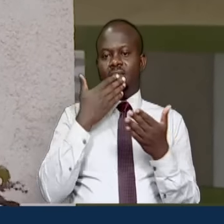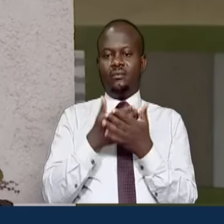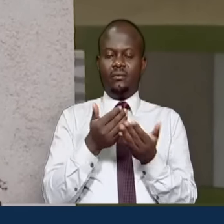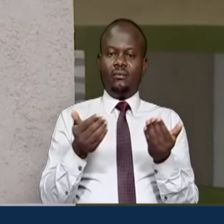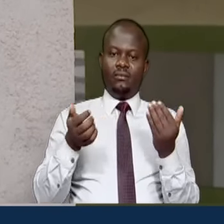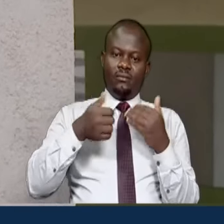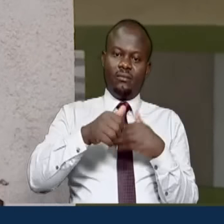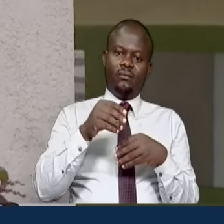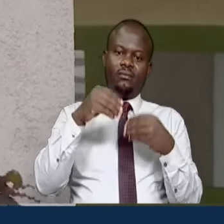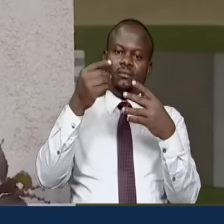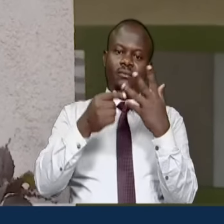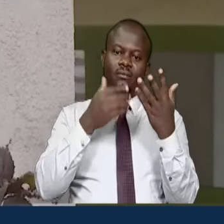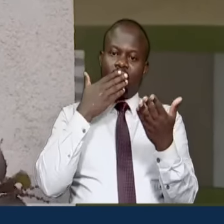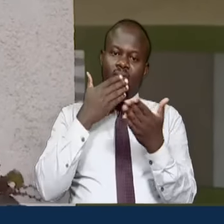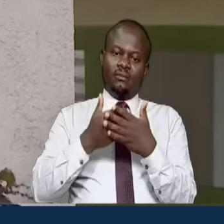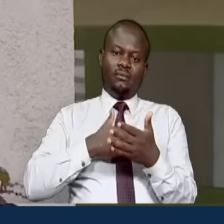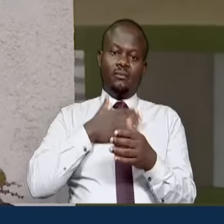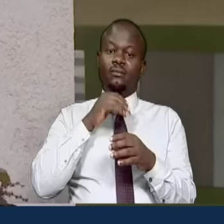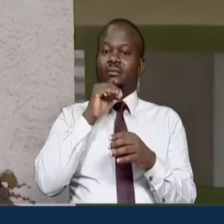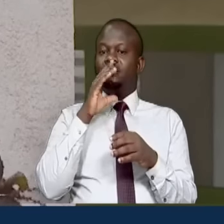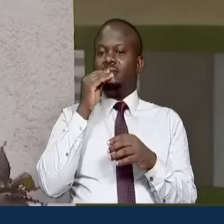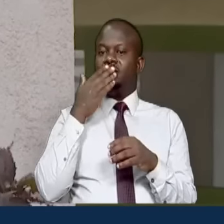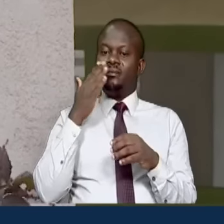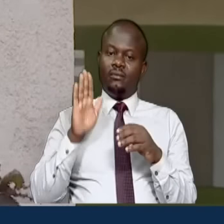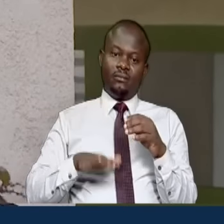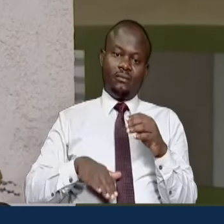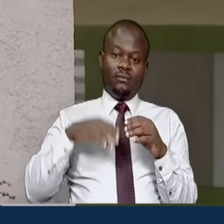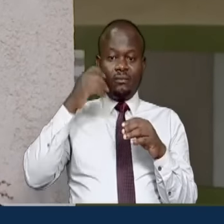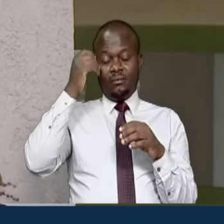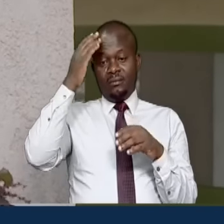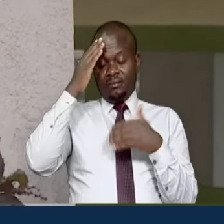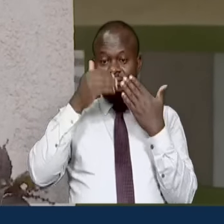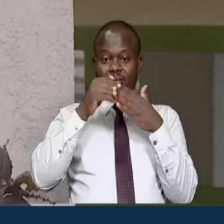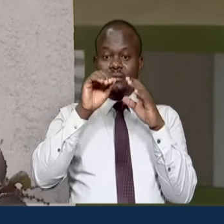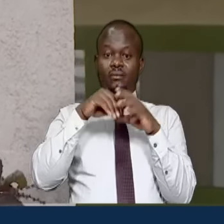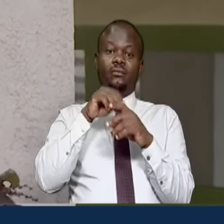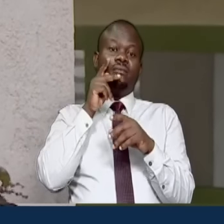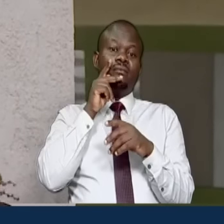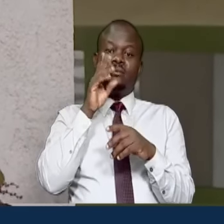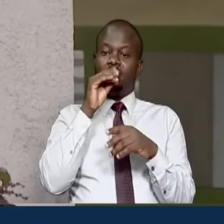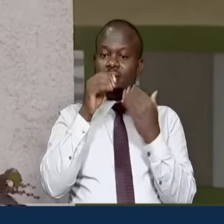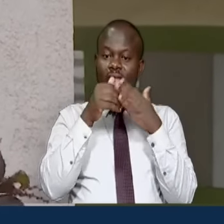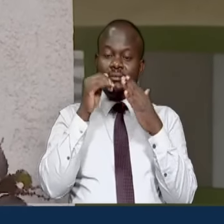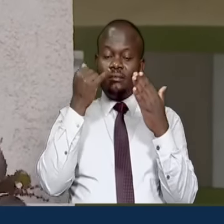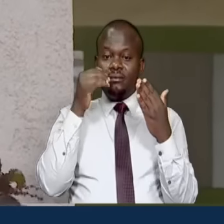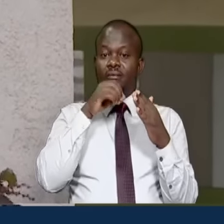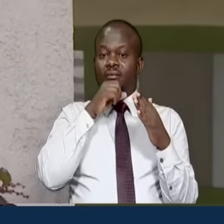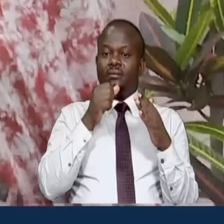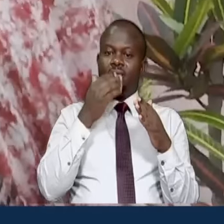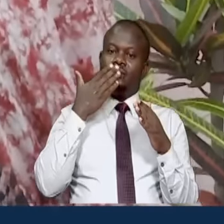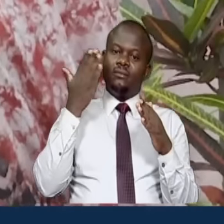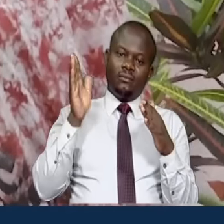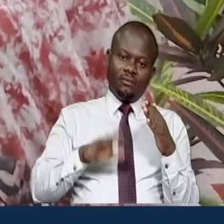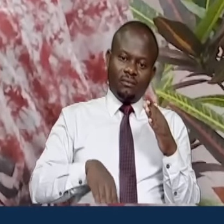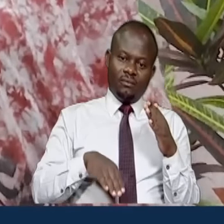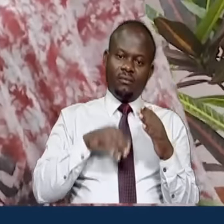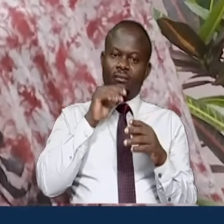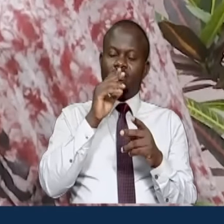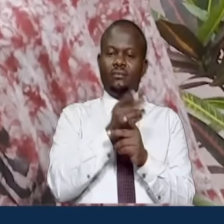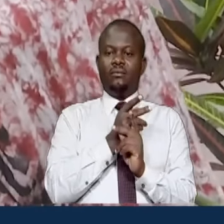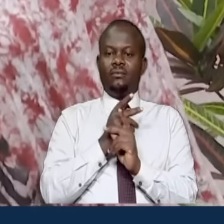barazi ibyiza barazi ibyishimo atabavumye muzi neza ko na mu kinyarwanda yavuga ngo iyo bashaje nabi